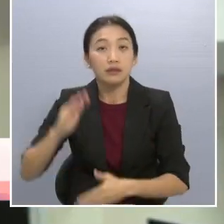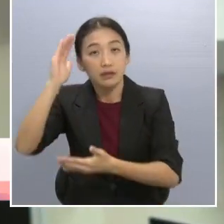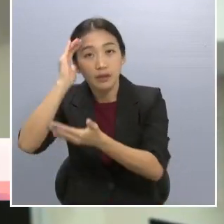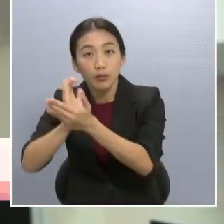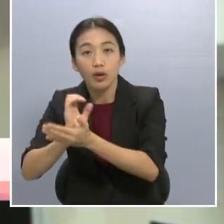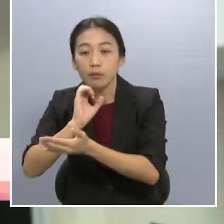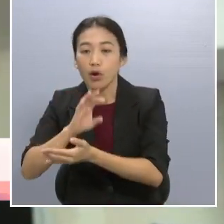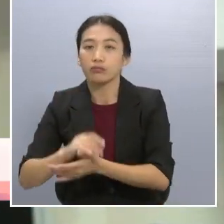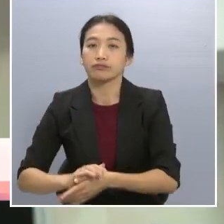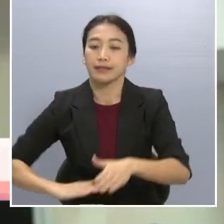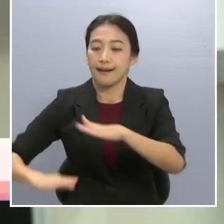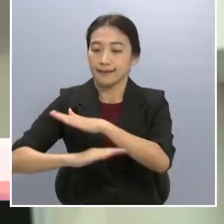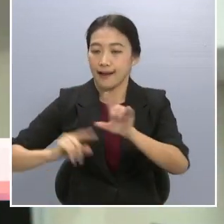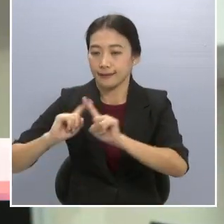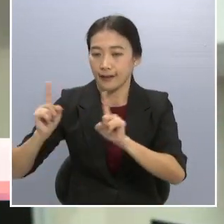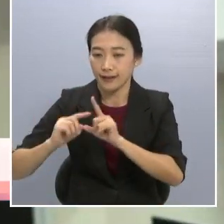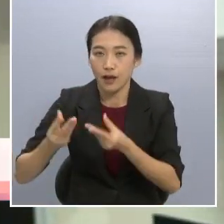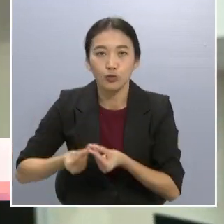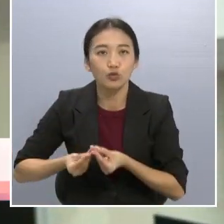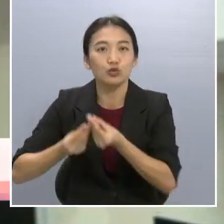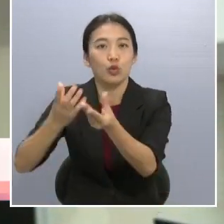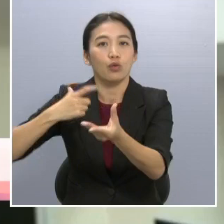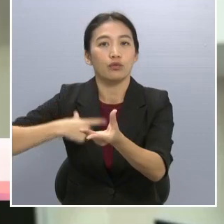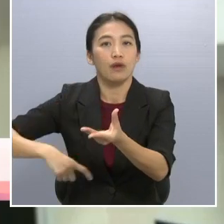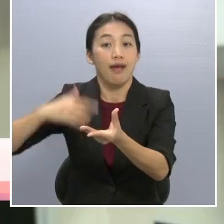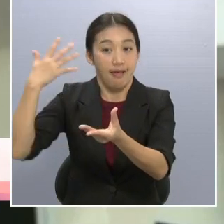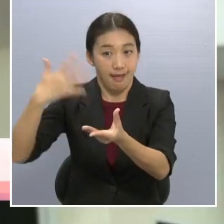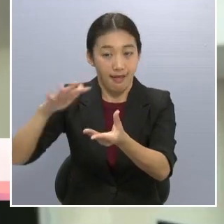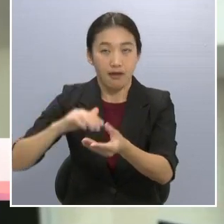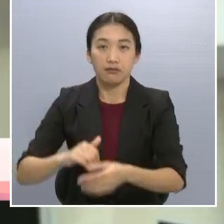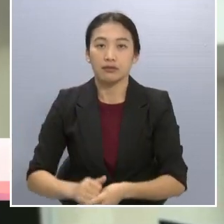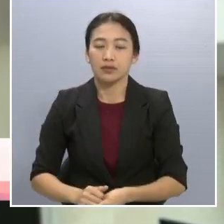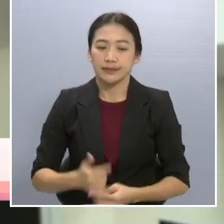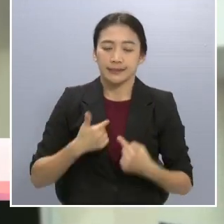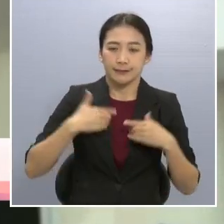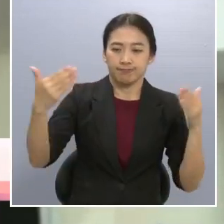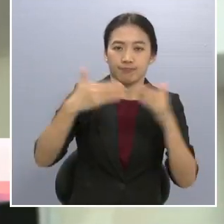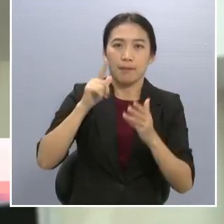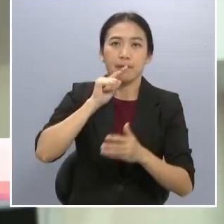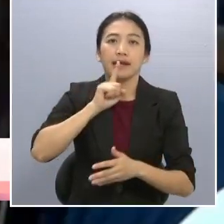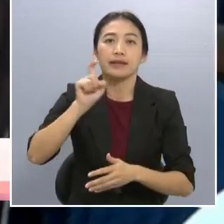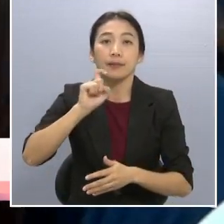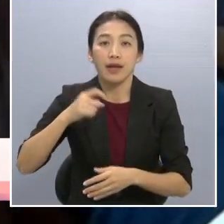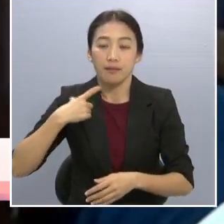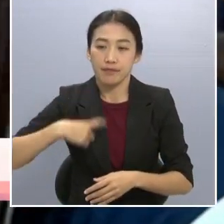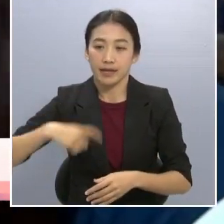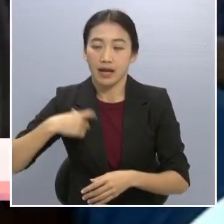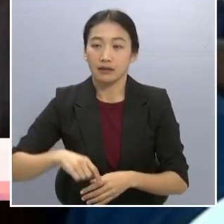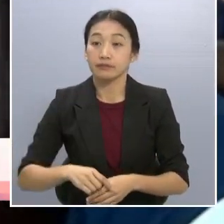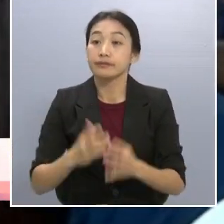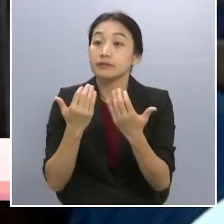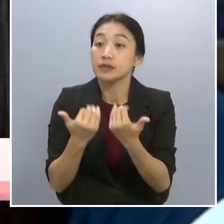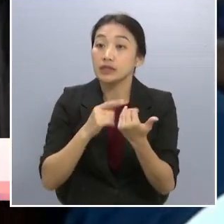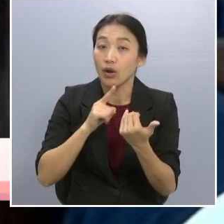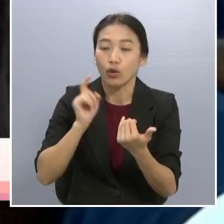การอัยการก็บอกกลับมาบอกว่าอ๋อตรวจส่งสำนวนแล้วแต่ว่าตอนนี้เนี่ยมันมีอะไรต้องเพิ่มเติมเลยส่งกลับไปที่ตำรวจอีก